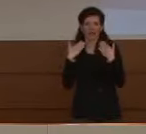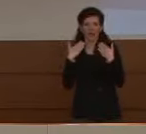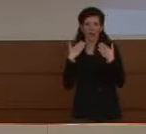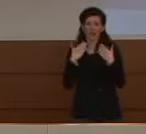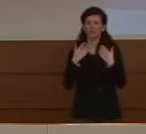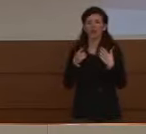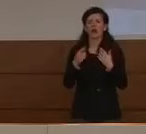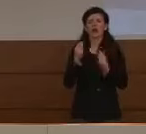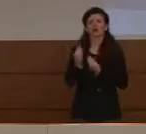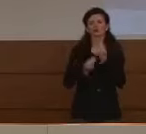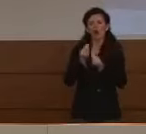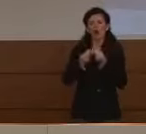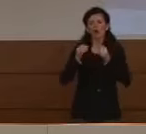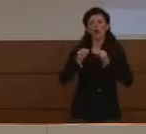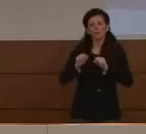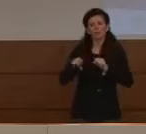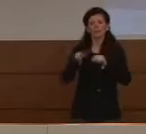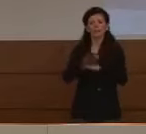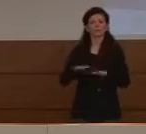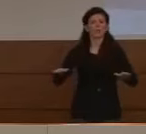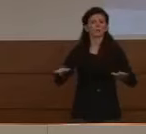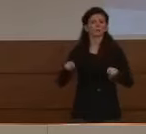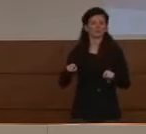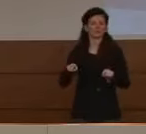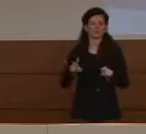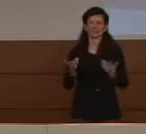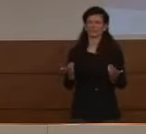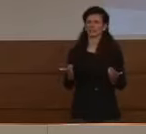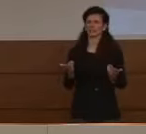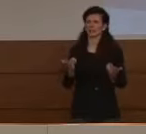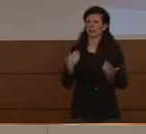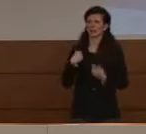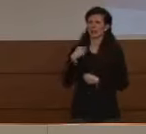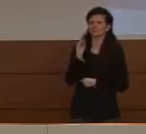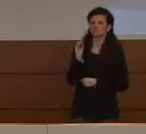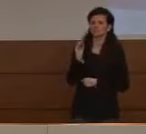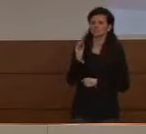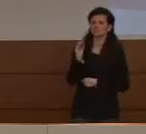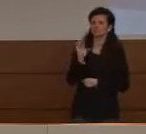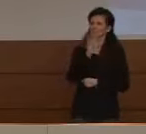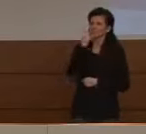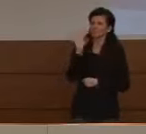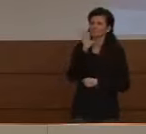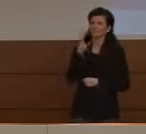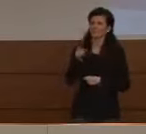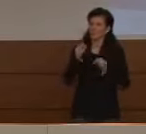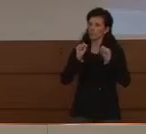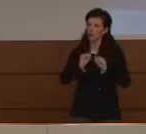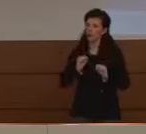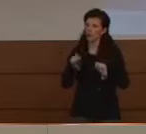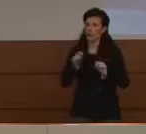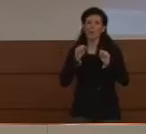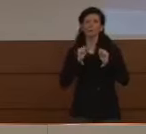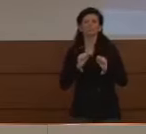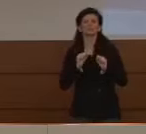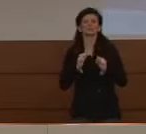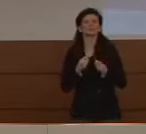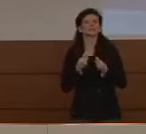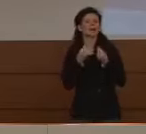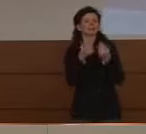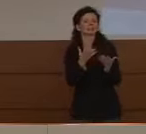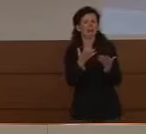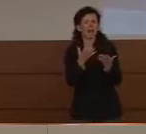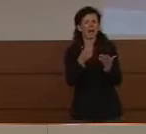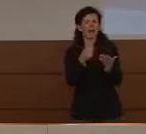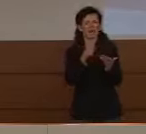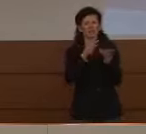tutte queste possibilità diano un messaggio completamente opposto rispetto